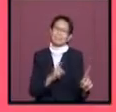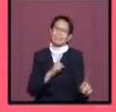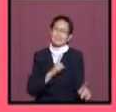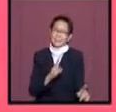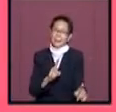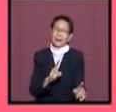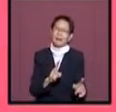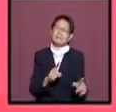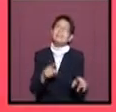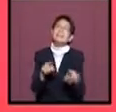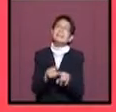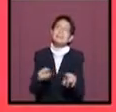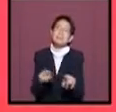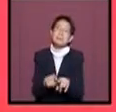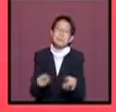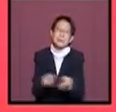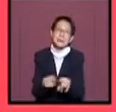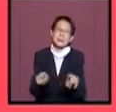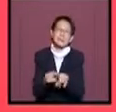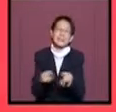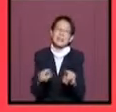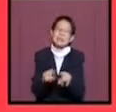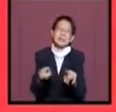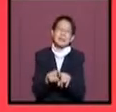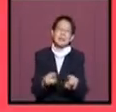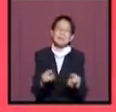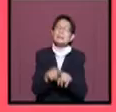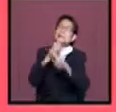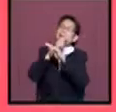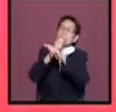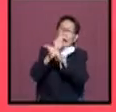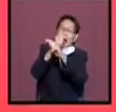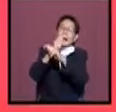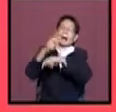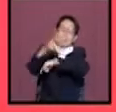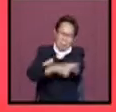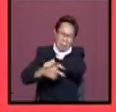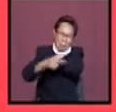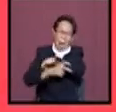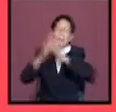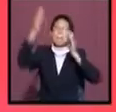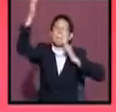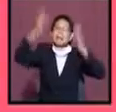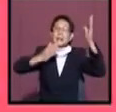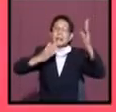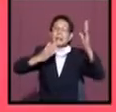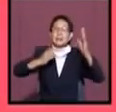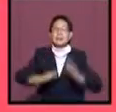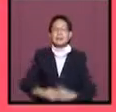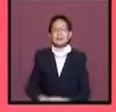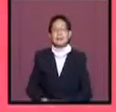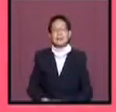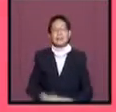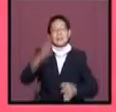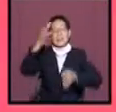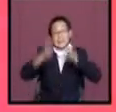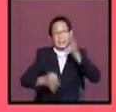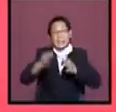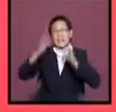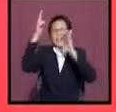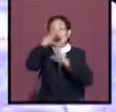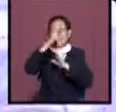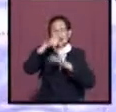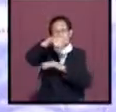daripada mempertahankan perompak-perompak negara yang berharap jika kerajaan ini